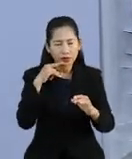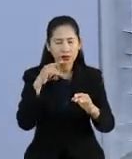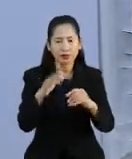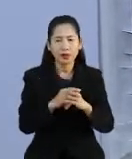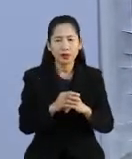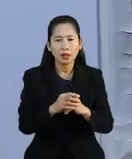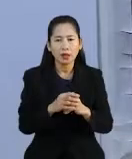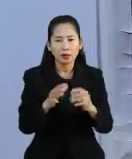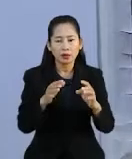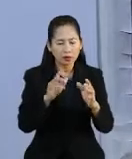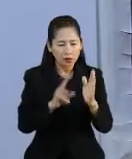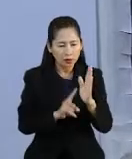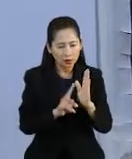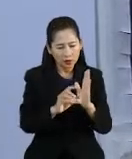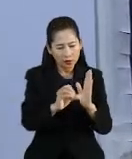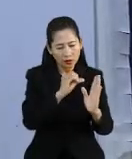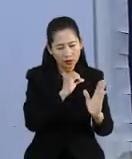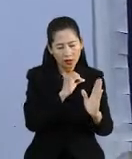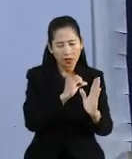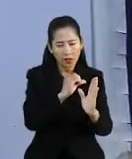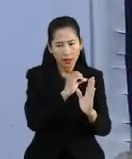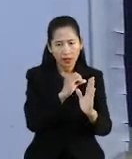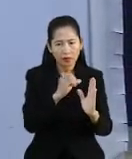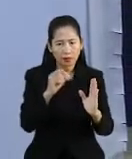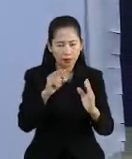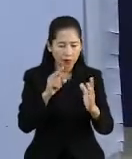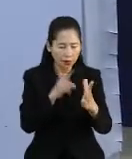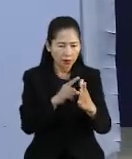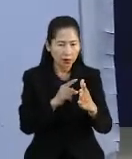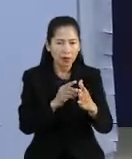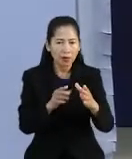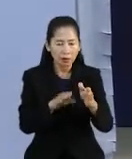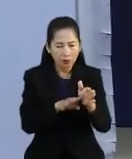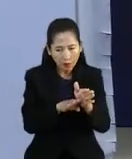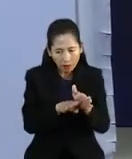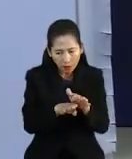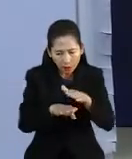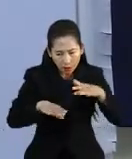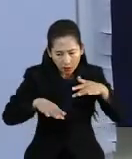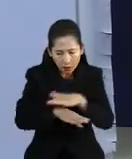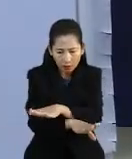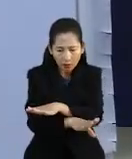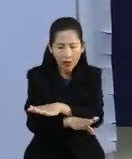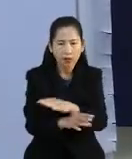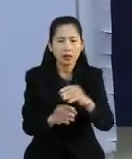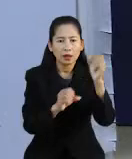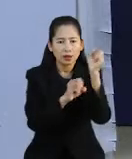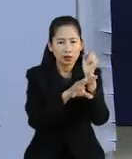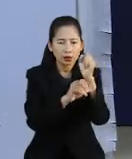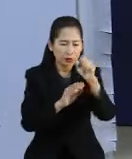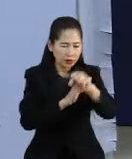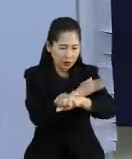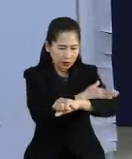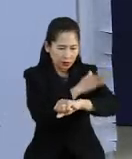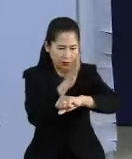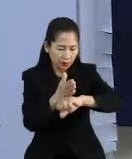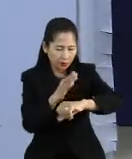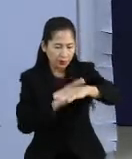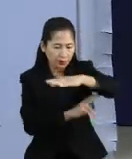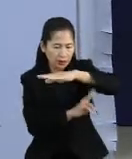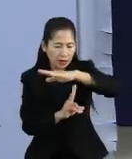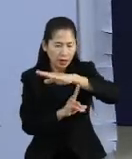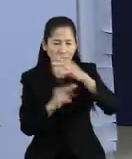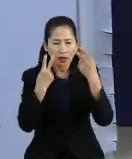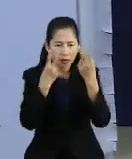xì. Từ tư khăn lịch trắng, hô plơ bỏng bay. Stop ông ba xa đỡ. Hai nghiệp